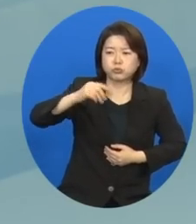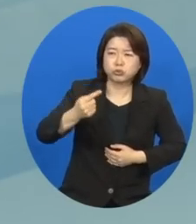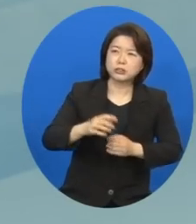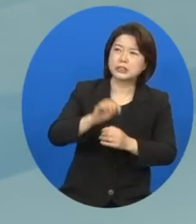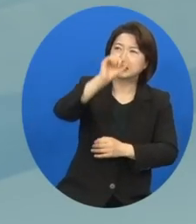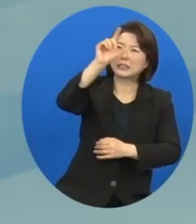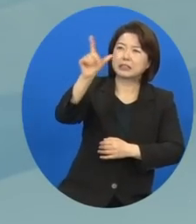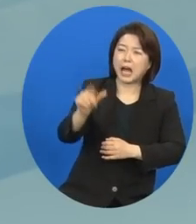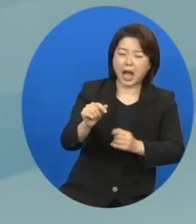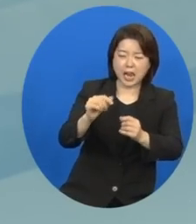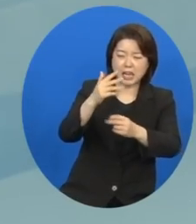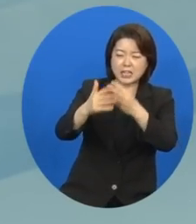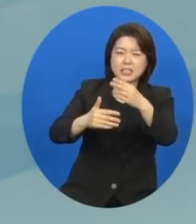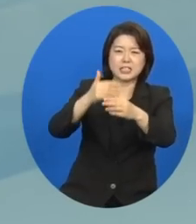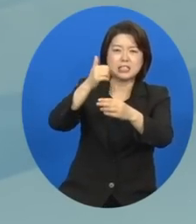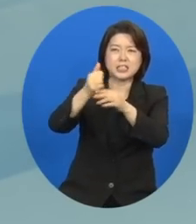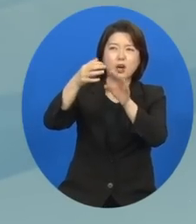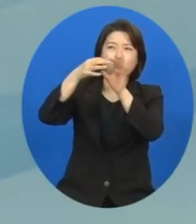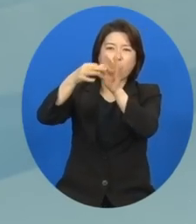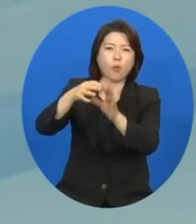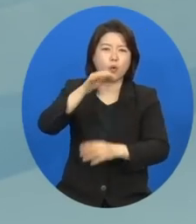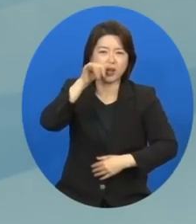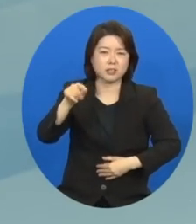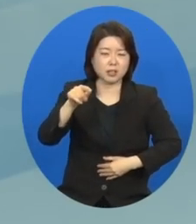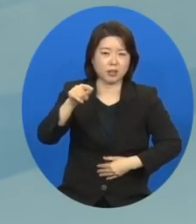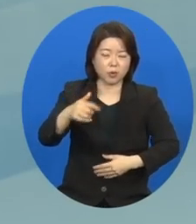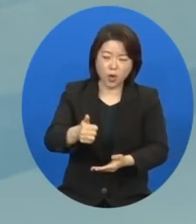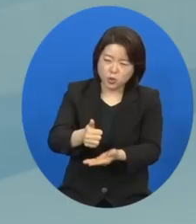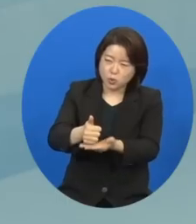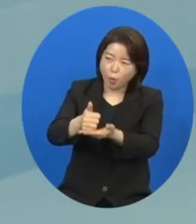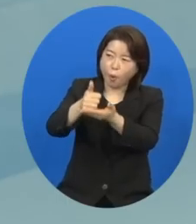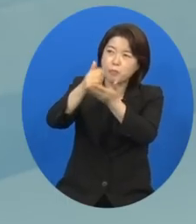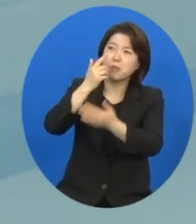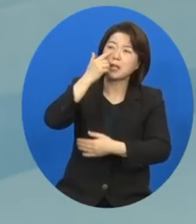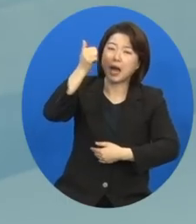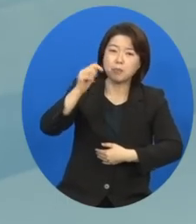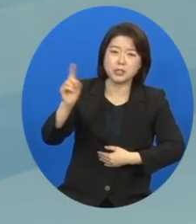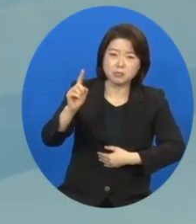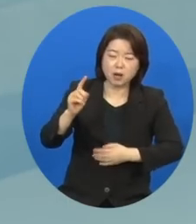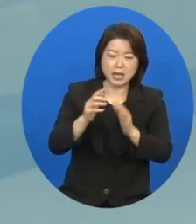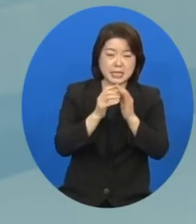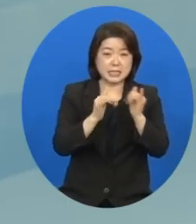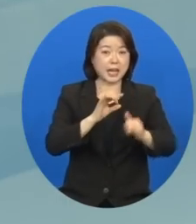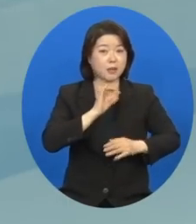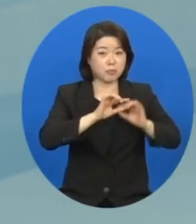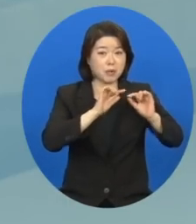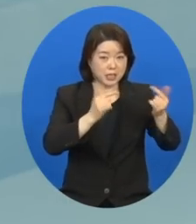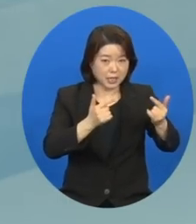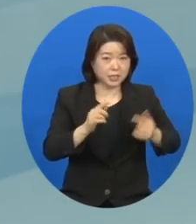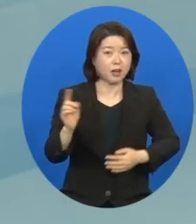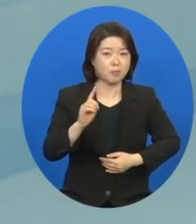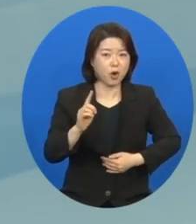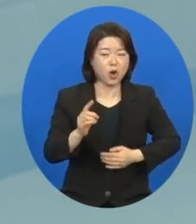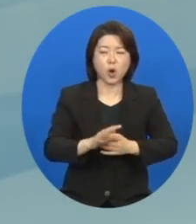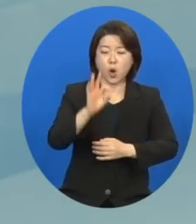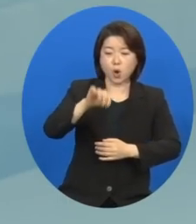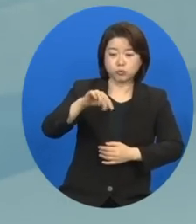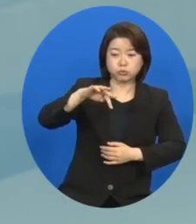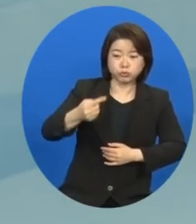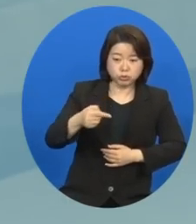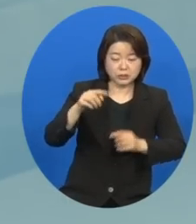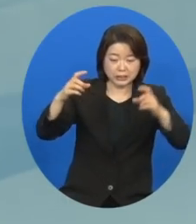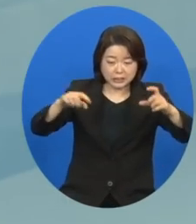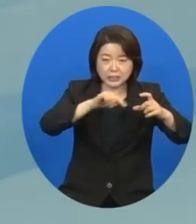신과 연관된 이름이라는 것입니다. 그러니까 높임받은 아버지는 단지 사람을 말하는 것이 아니라 바로 우르의 달의